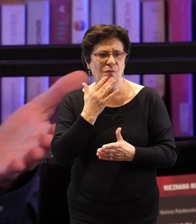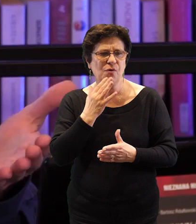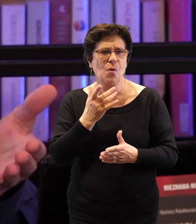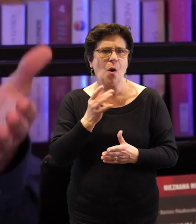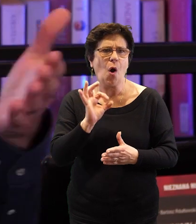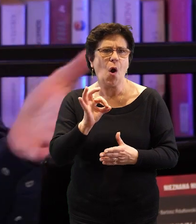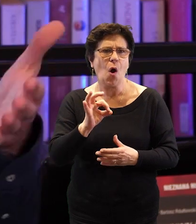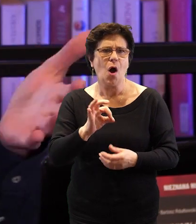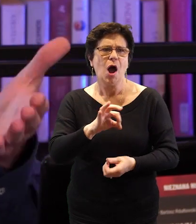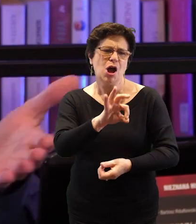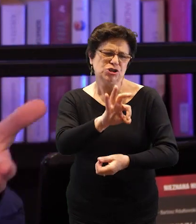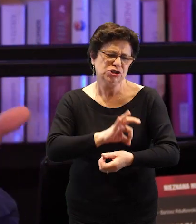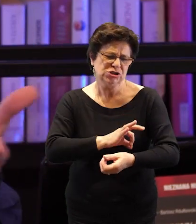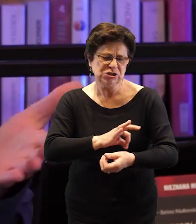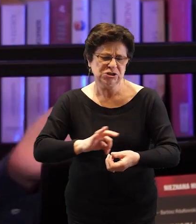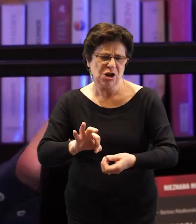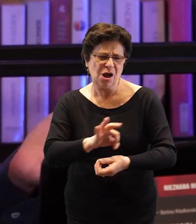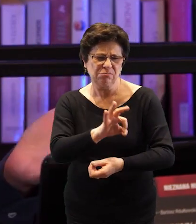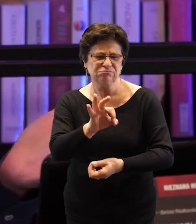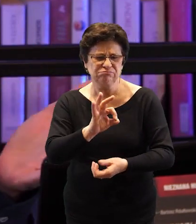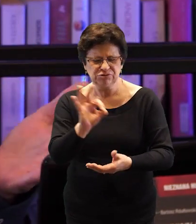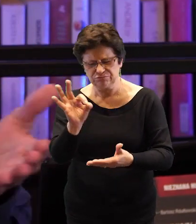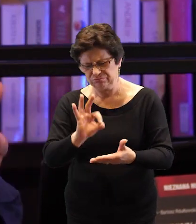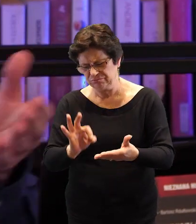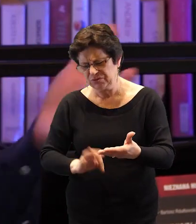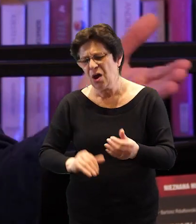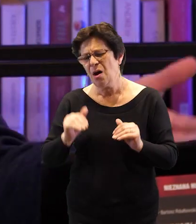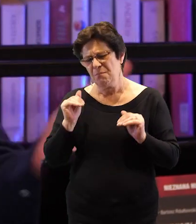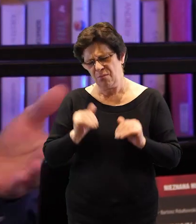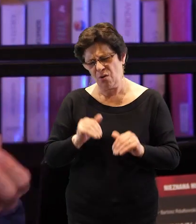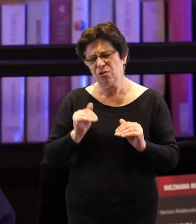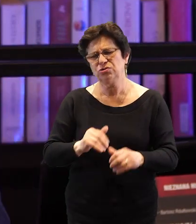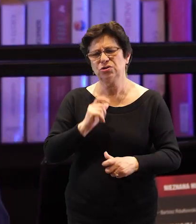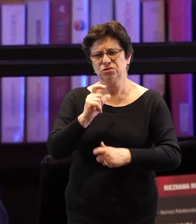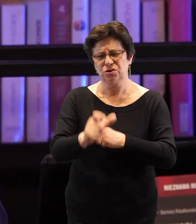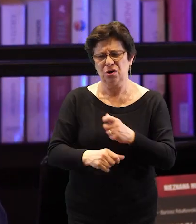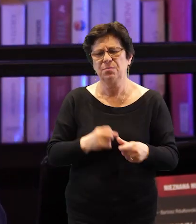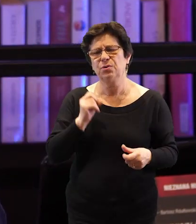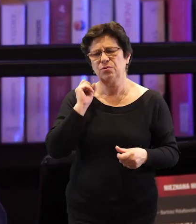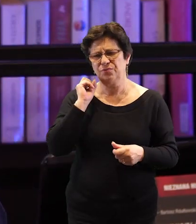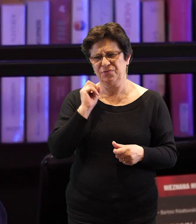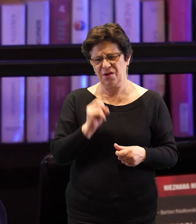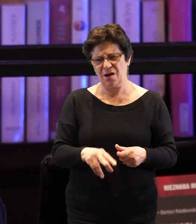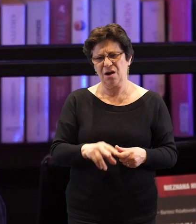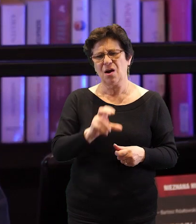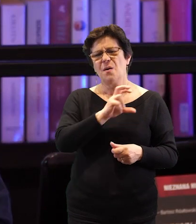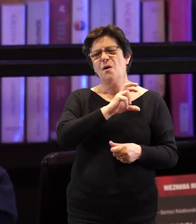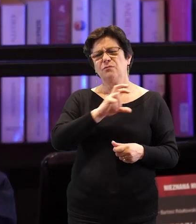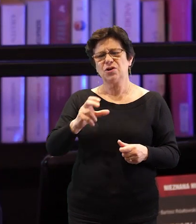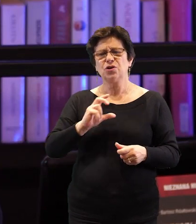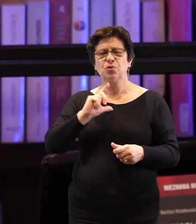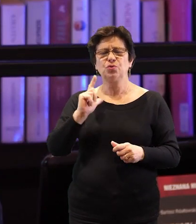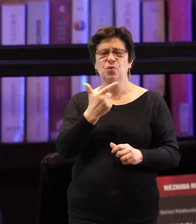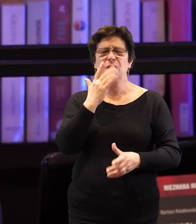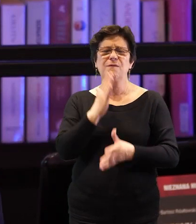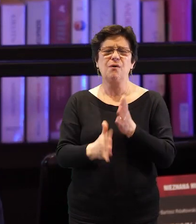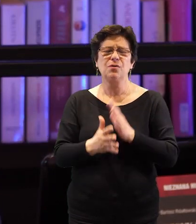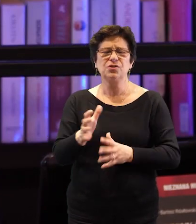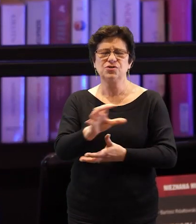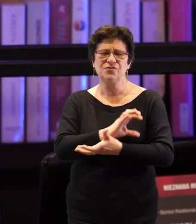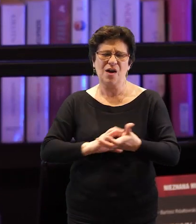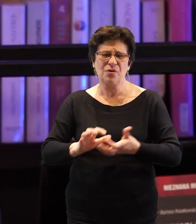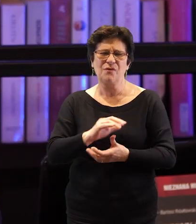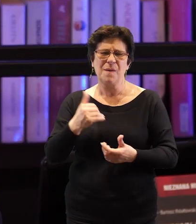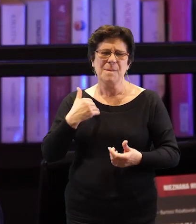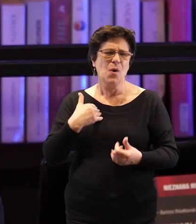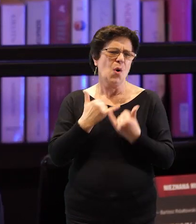stworzył. Było to możliwe? Tak, szkice mógł stworzyć jak najbardziej, bo w czasie II wojny światowej Niemcy opracowali dziesiątki, nawet